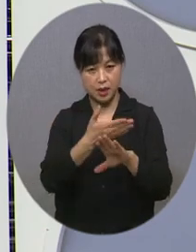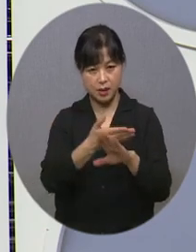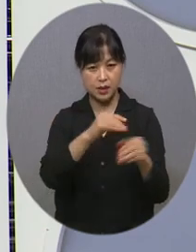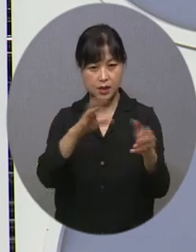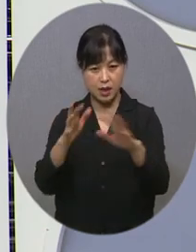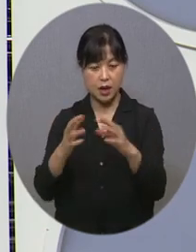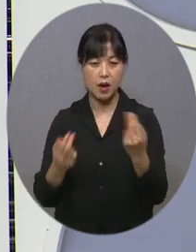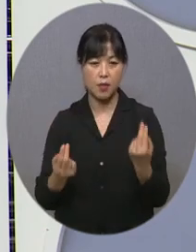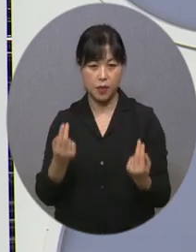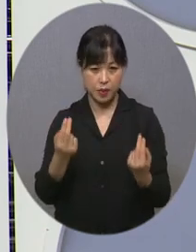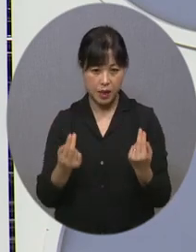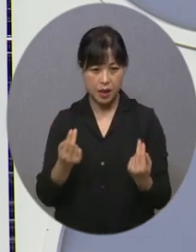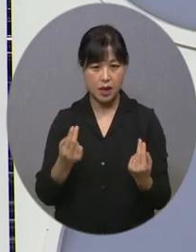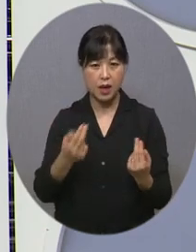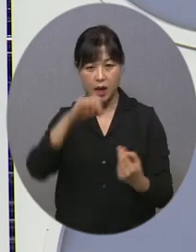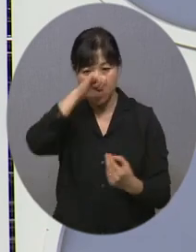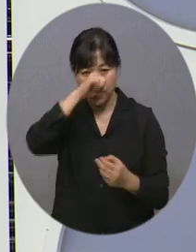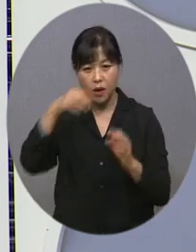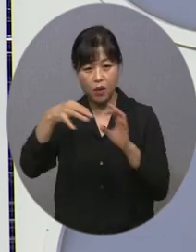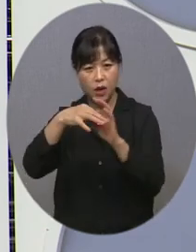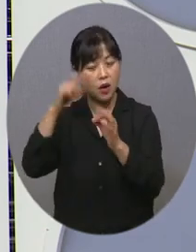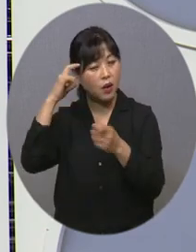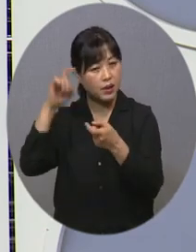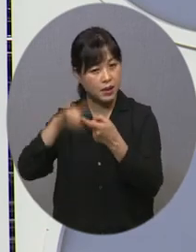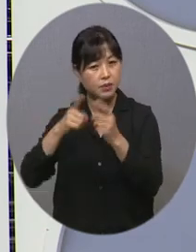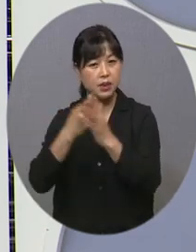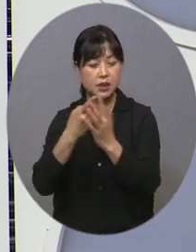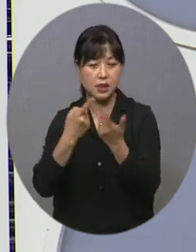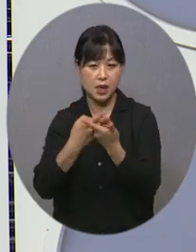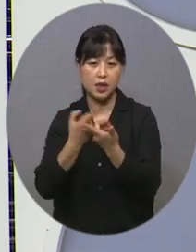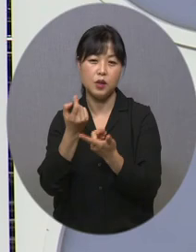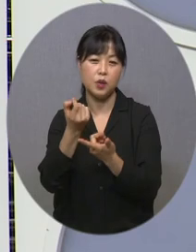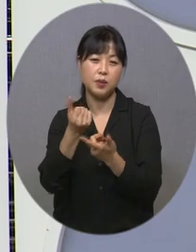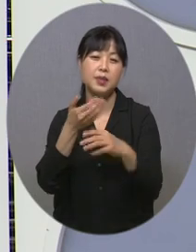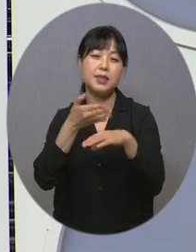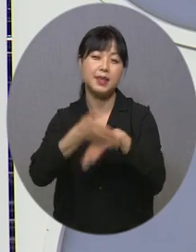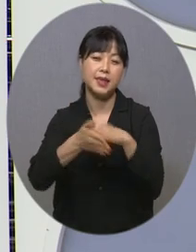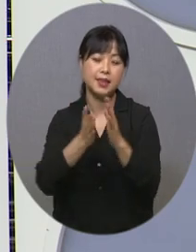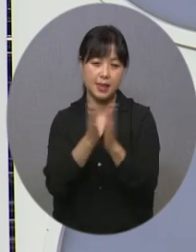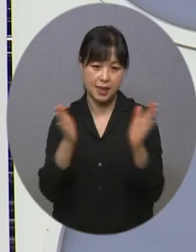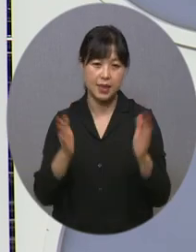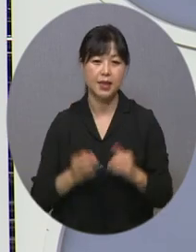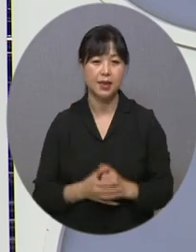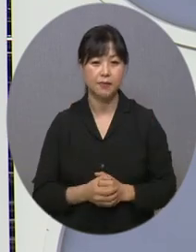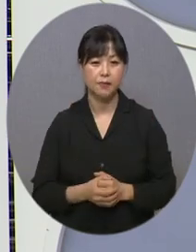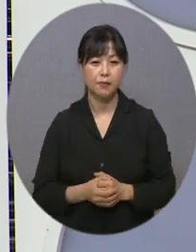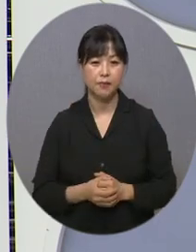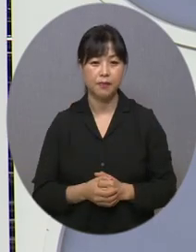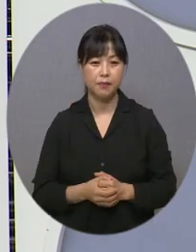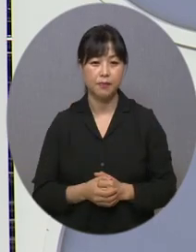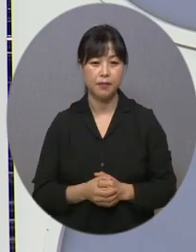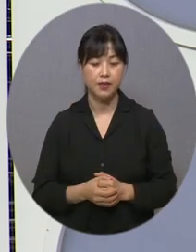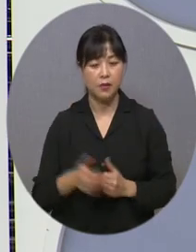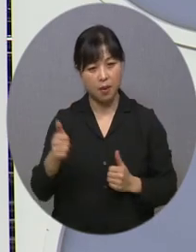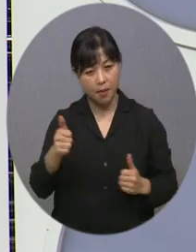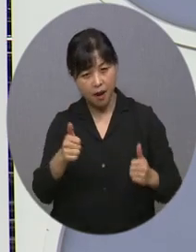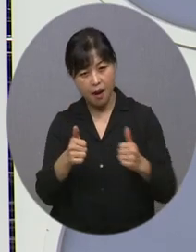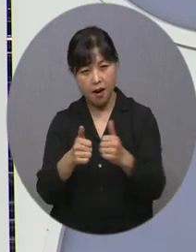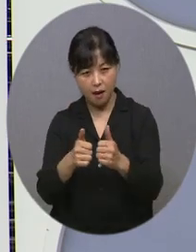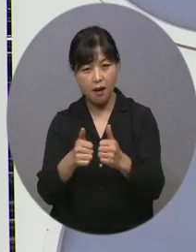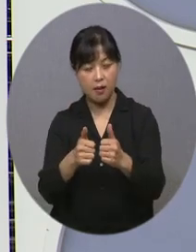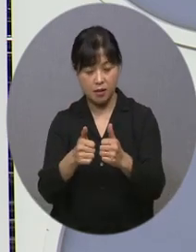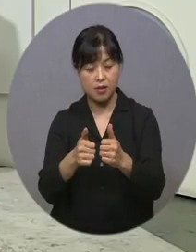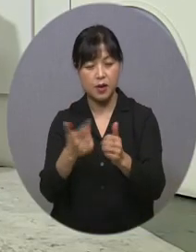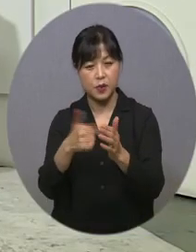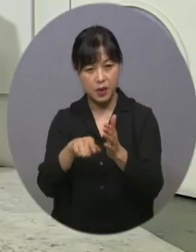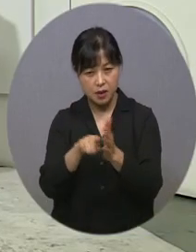비해서 아프리카 관계에 대한 관심과 이해가 좀 늦었습니다만은 그걸 따라잡기 위해서 저희가 한